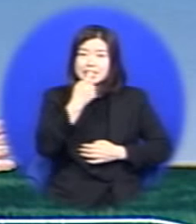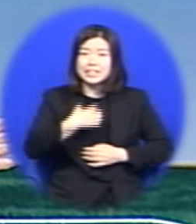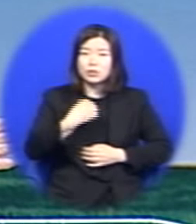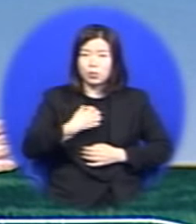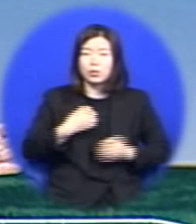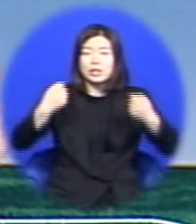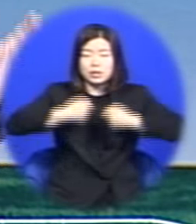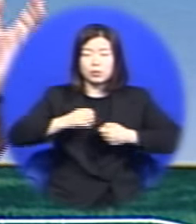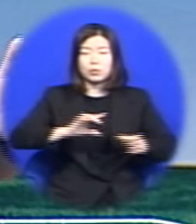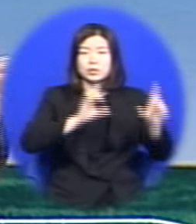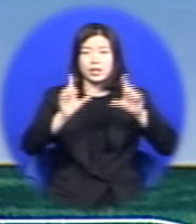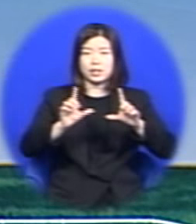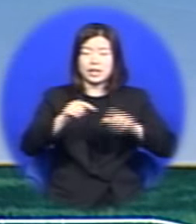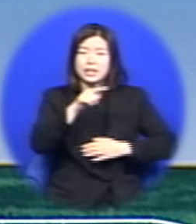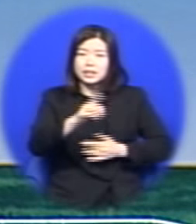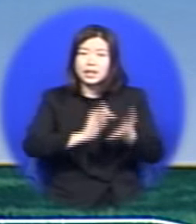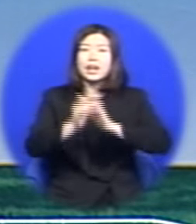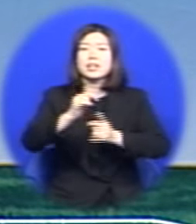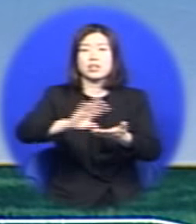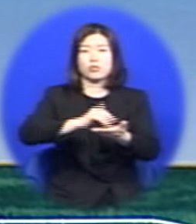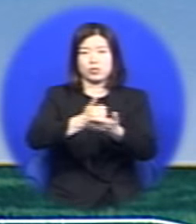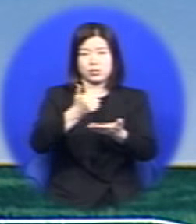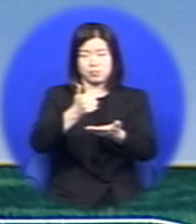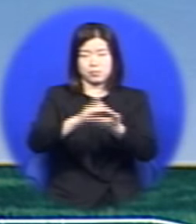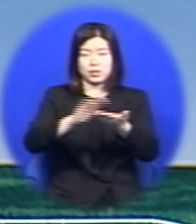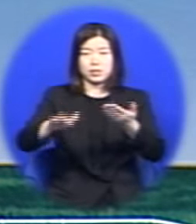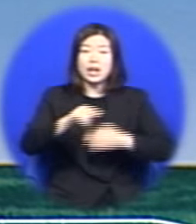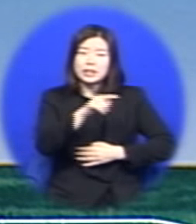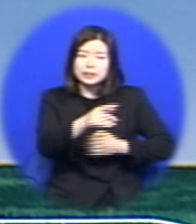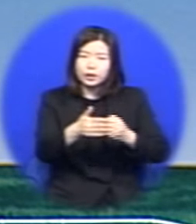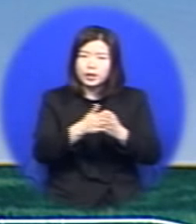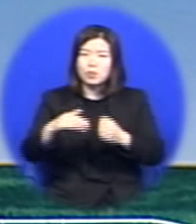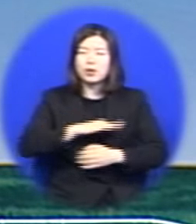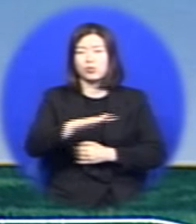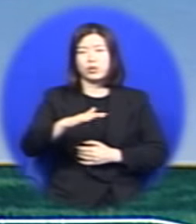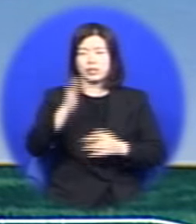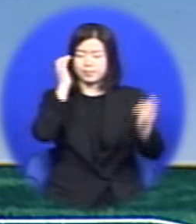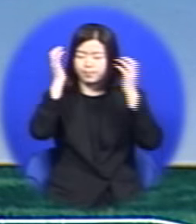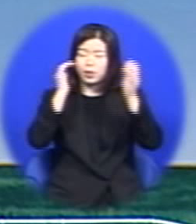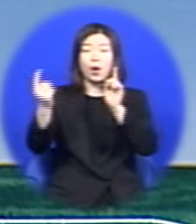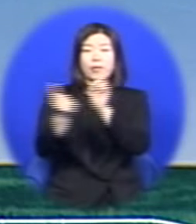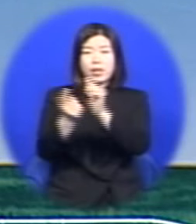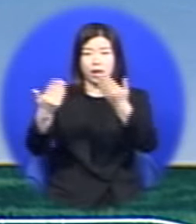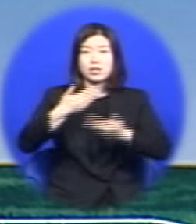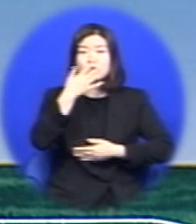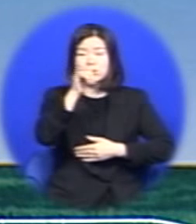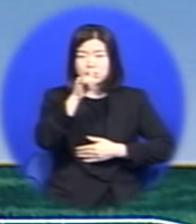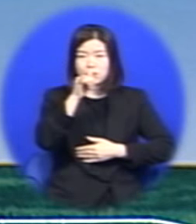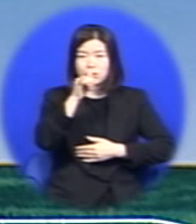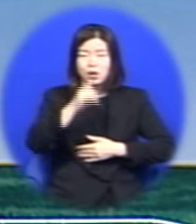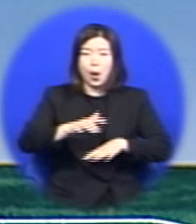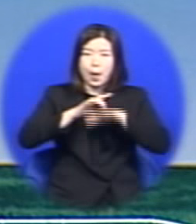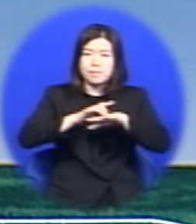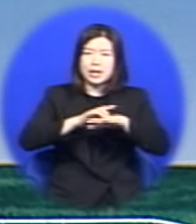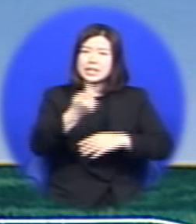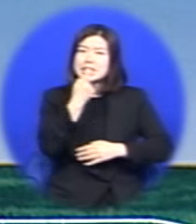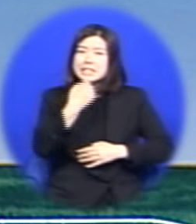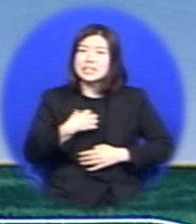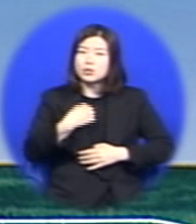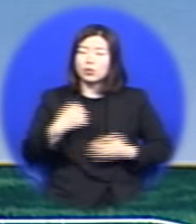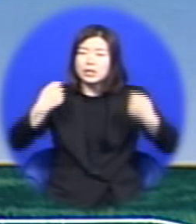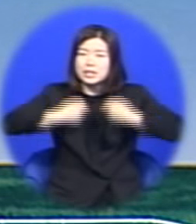그리스도인입니다. 그것 때문에 우리는 고난을 당할 겁니다. 마귀는 흰옷을 입은 자들을 고통스럽게 하려고